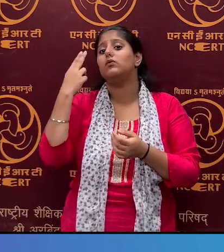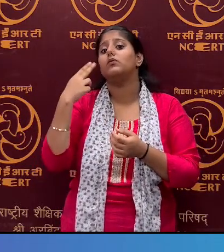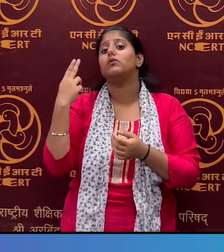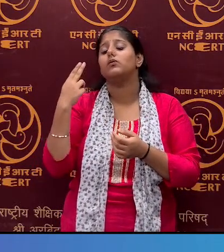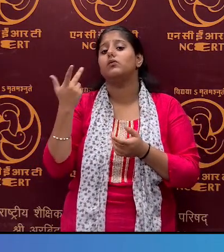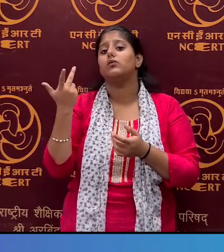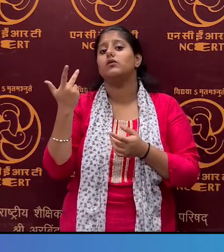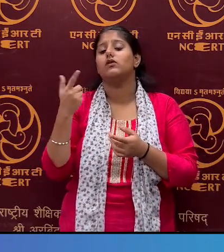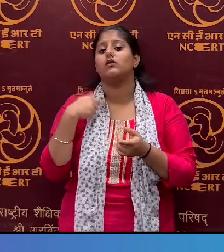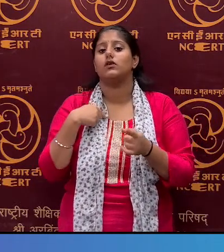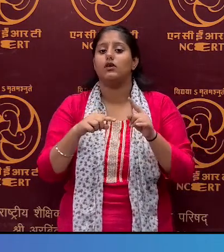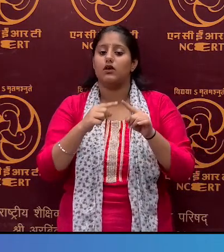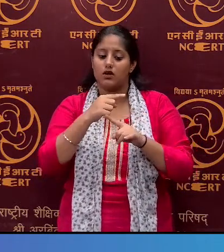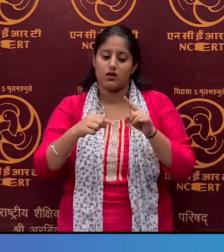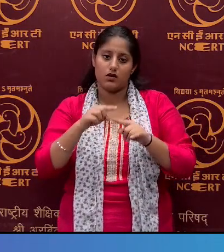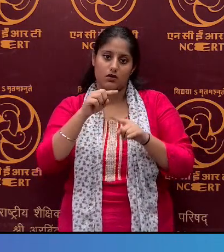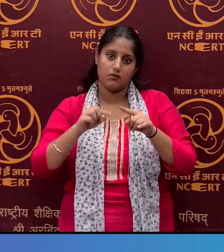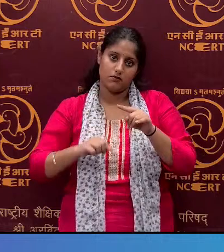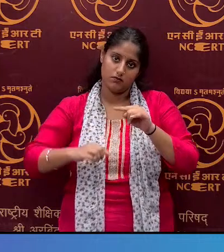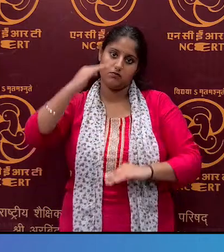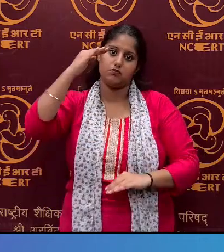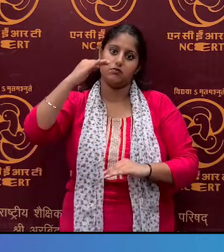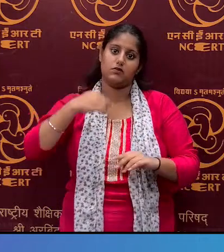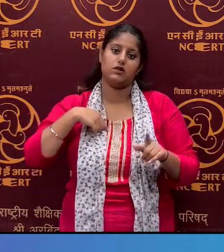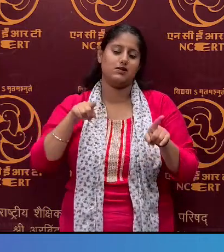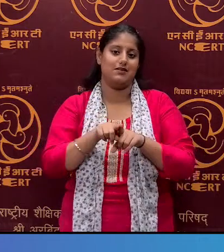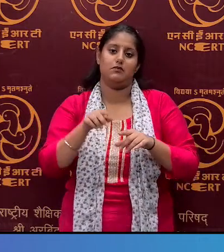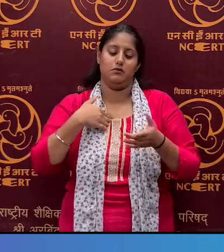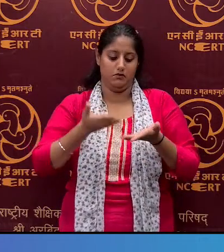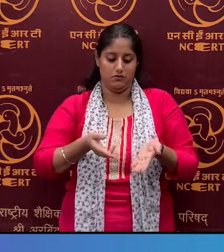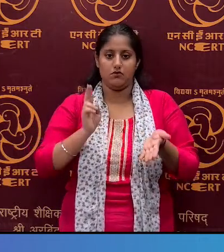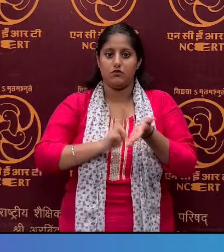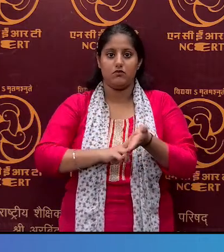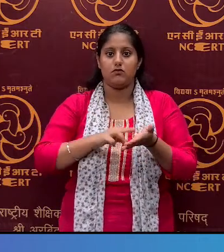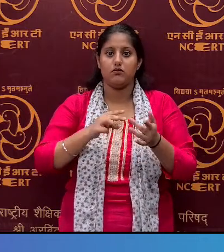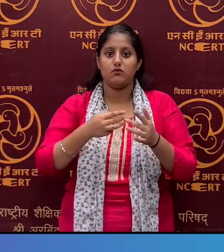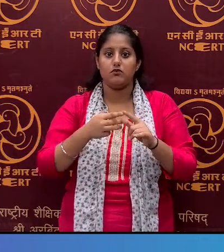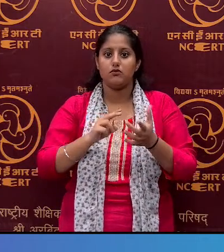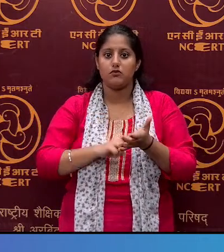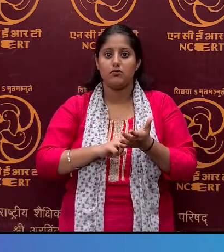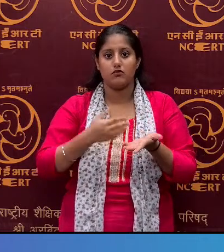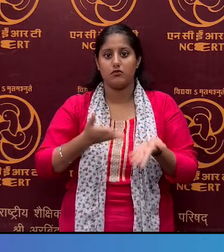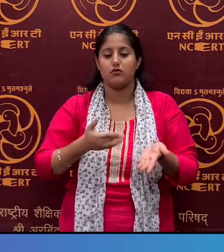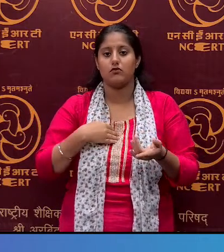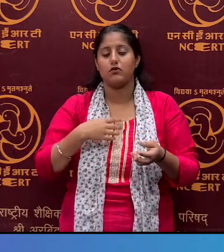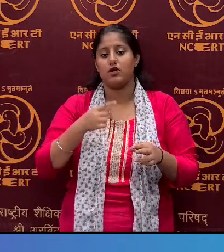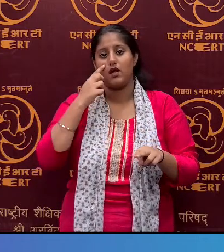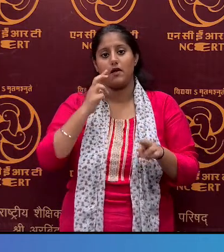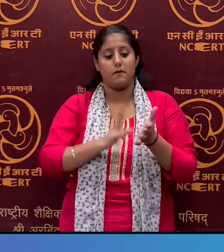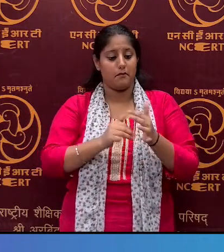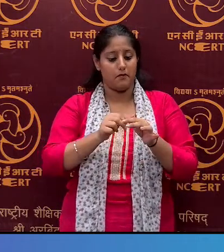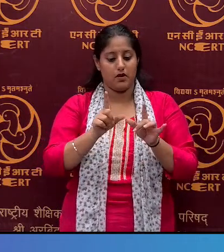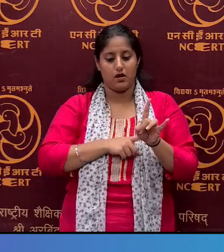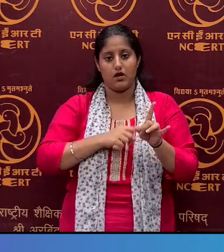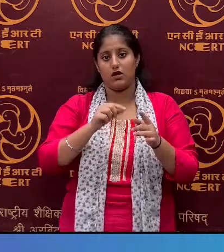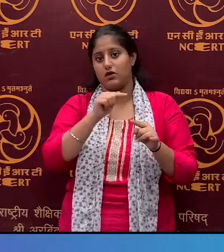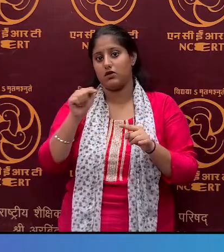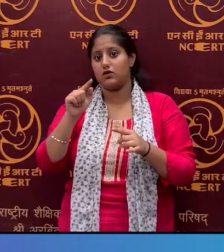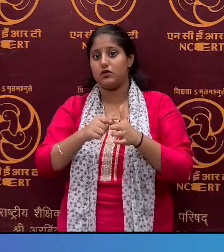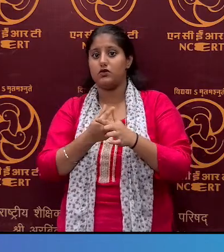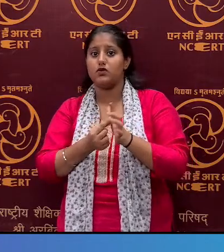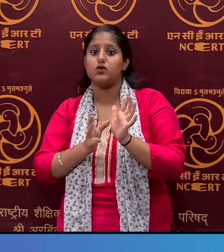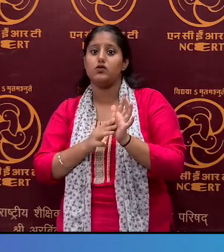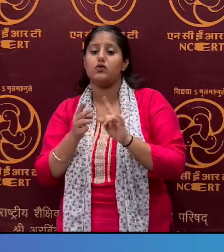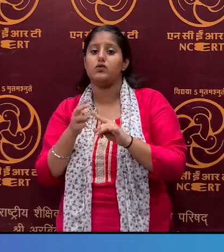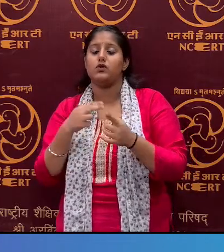increasing the temperature. जैसे कि हम नॉर्थ इंडिया में हैं अभी, और मई जून के महीने में हम एक्सपीरियंस करते हैं कि सडनली एक हॉट